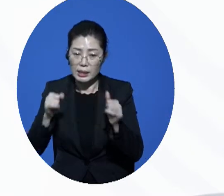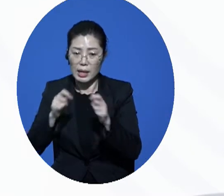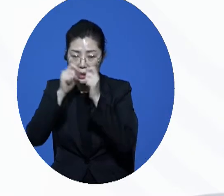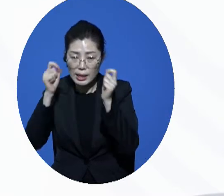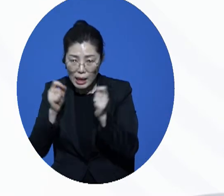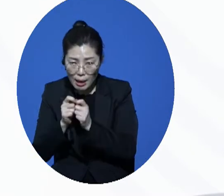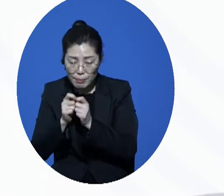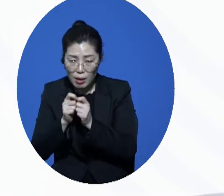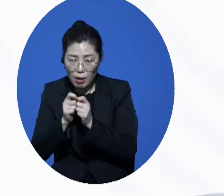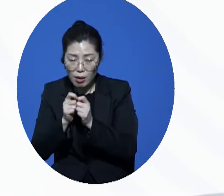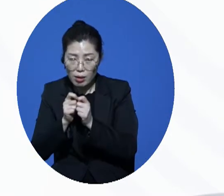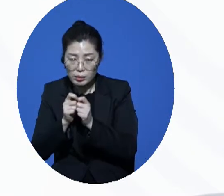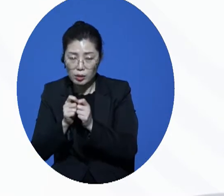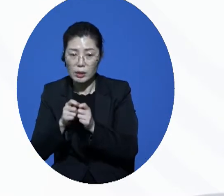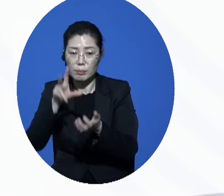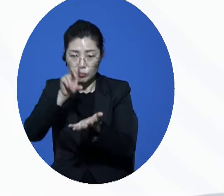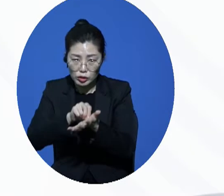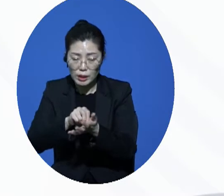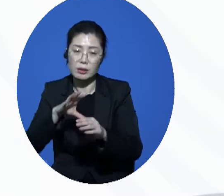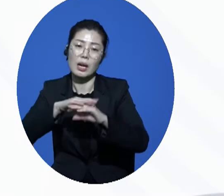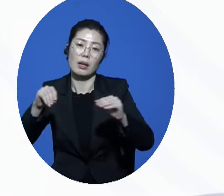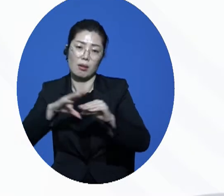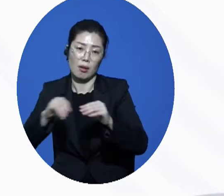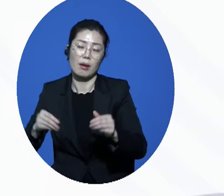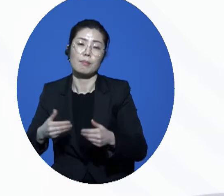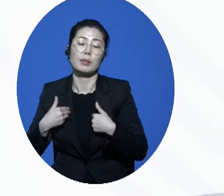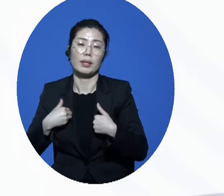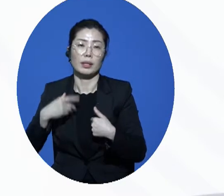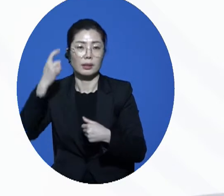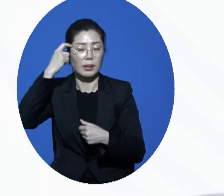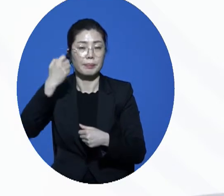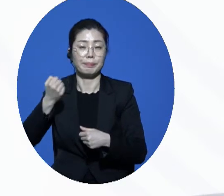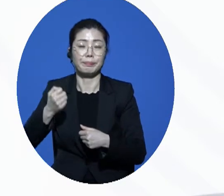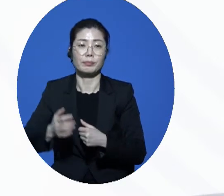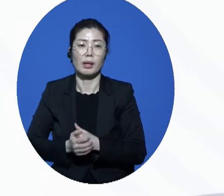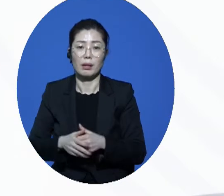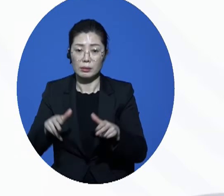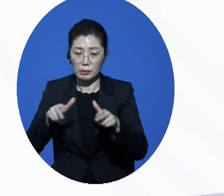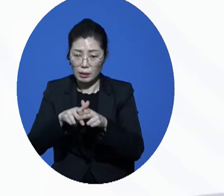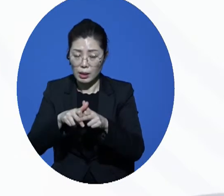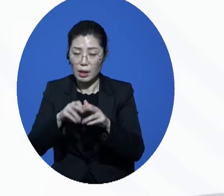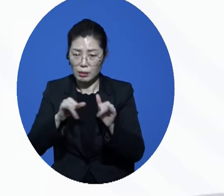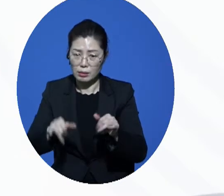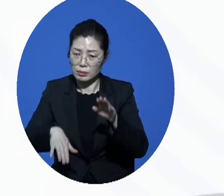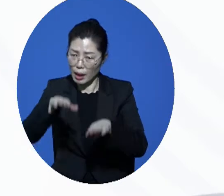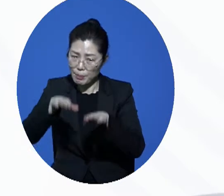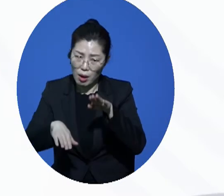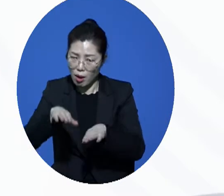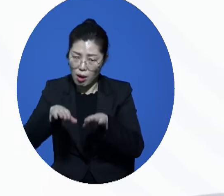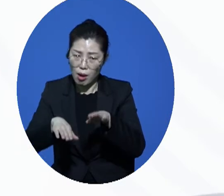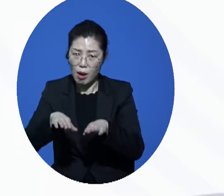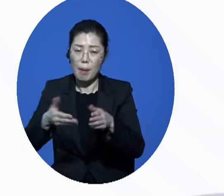이 다양한 니즈를 충족을 해야 된다는 점입니다. 특히나 장애인들 중에서는 교차적 차별과 배제를 겪는 집단들이